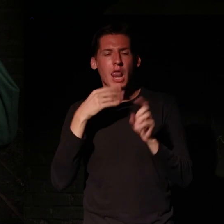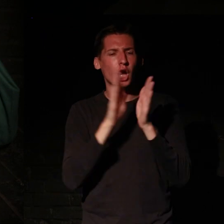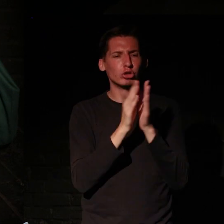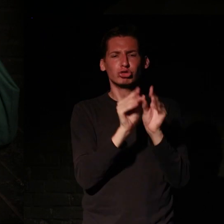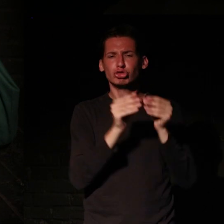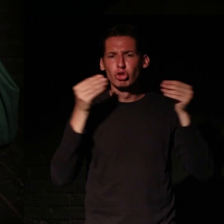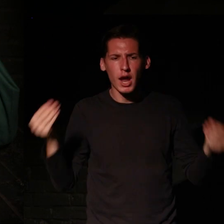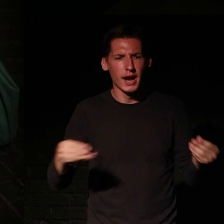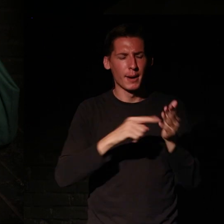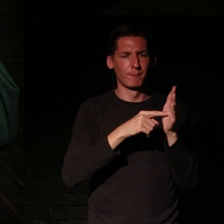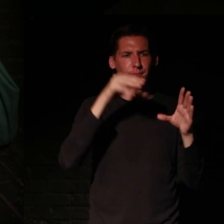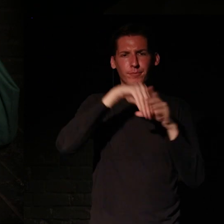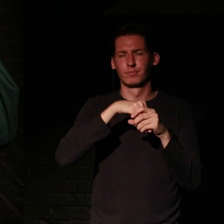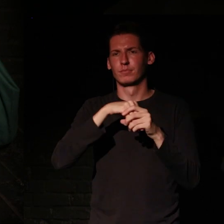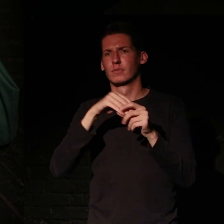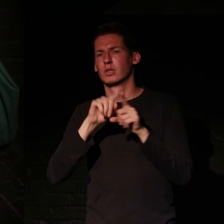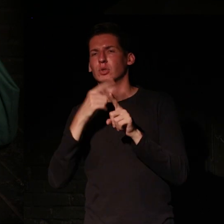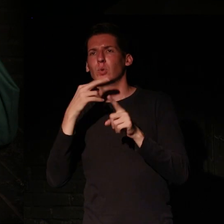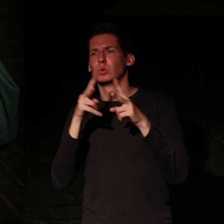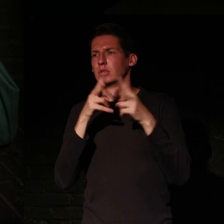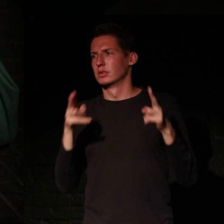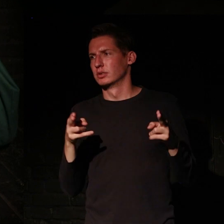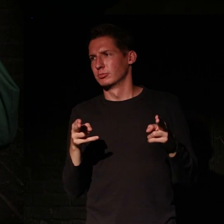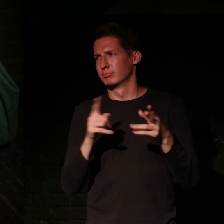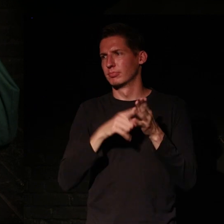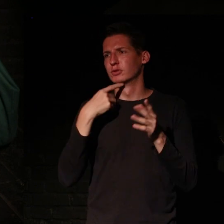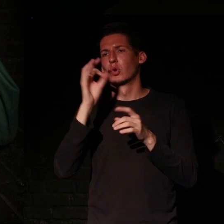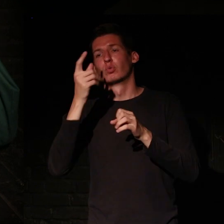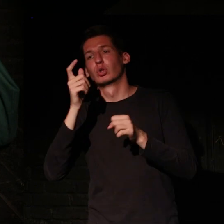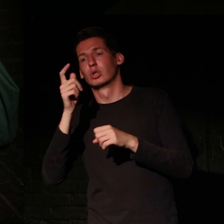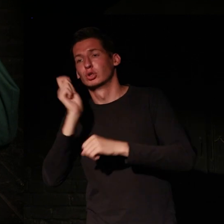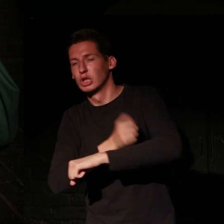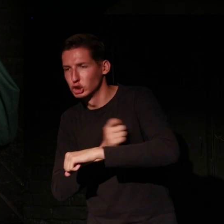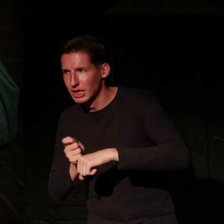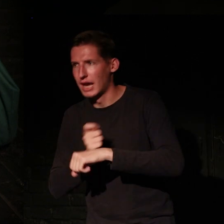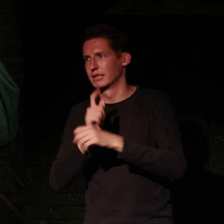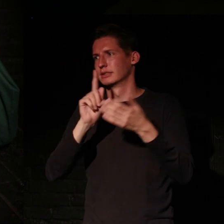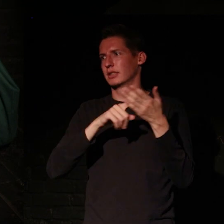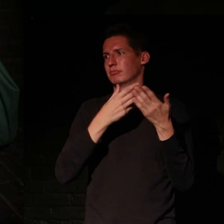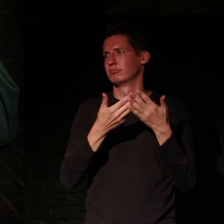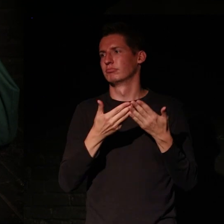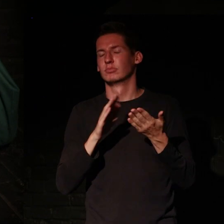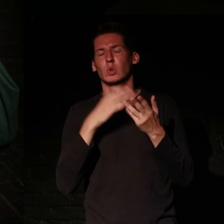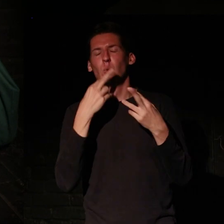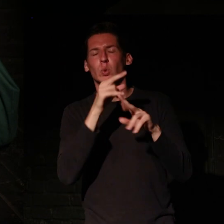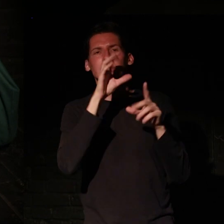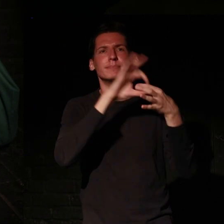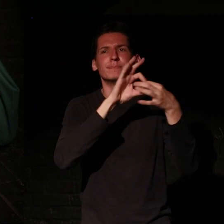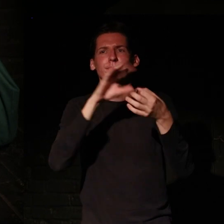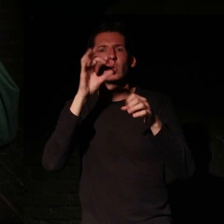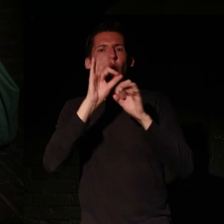miałyby wchodzić w skład ksiąg normatywnych czy dla chrześcijaństwa, to właściwie taka dyskusja zaczęła